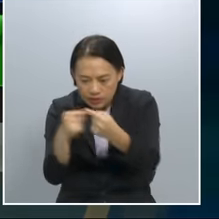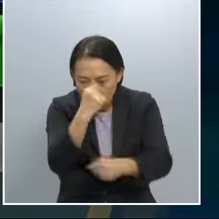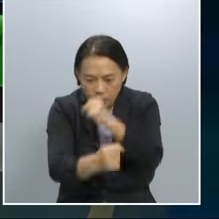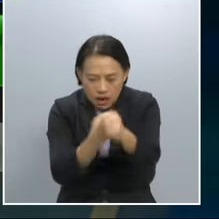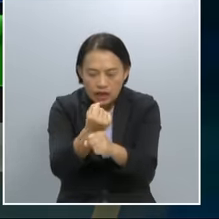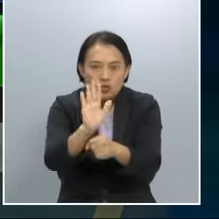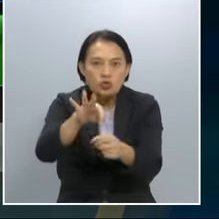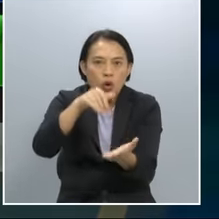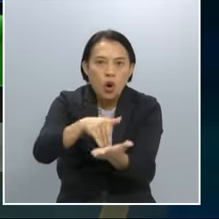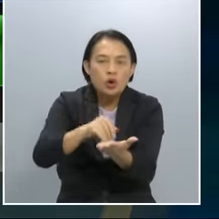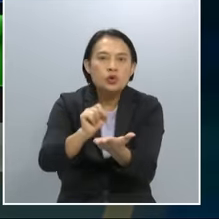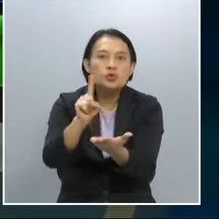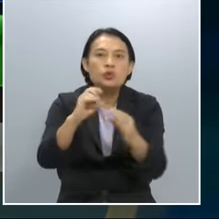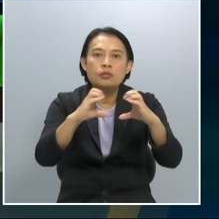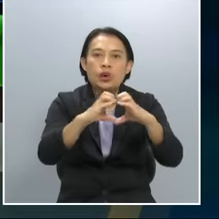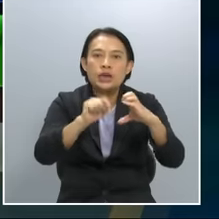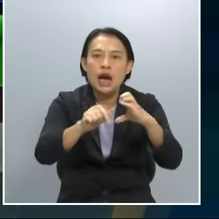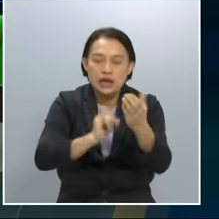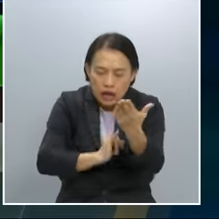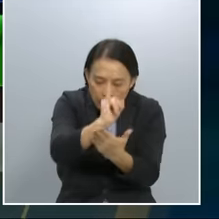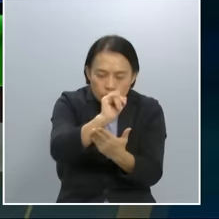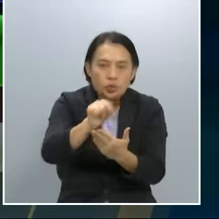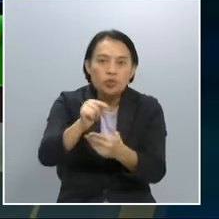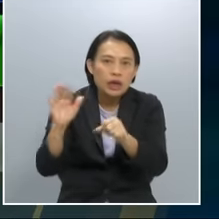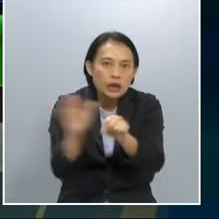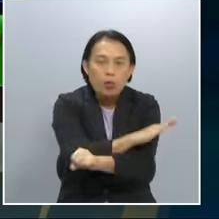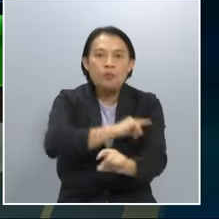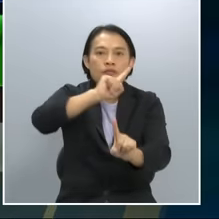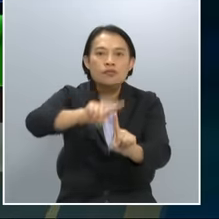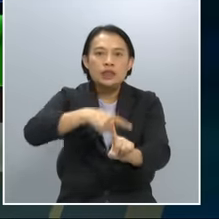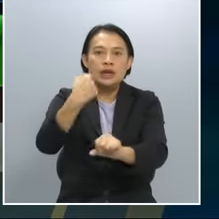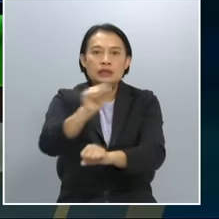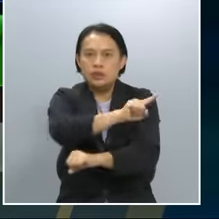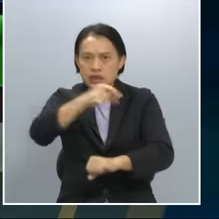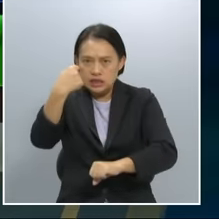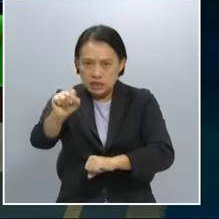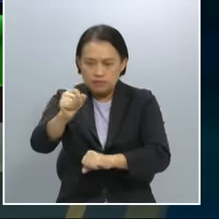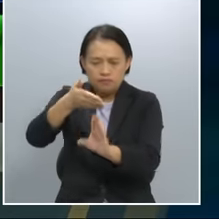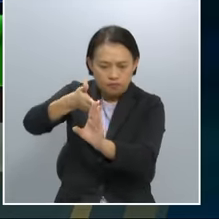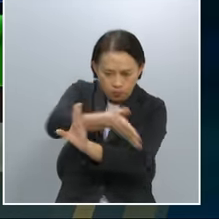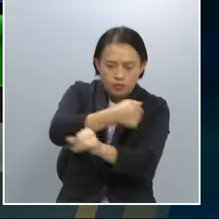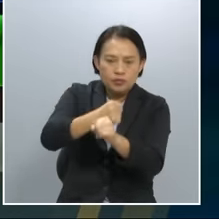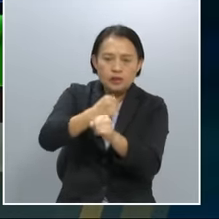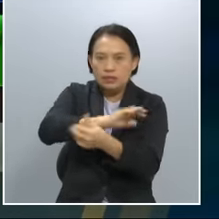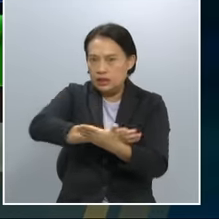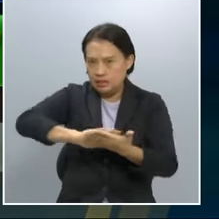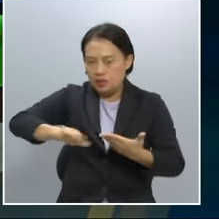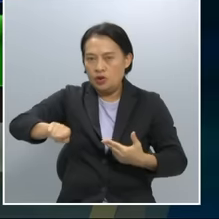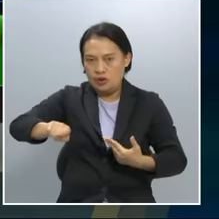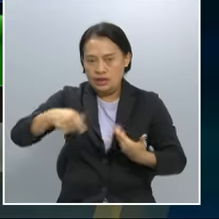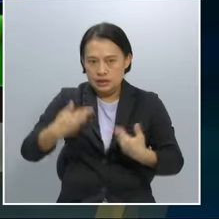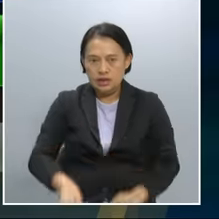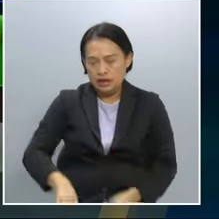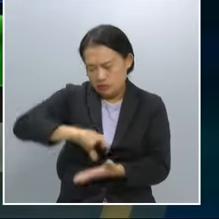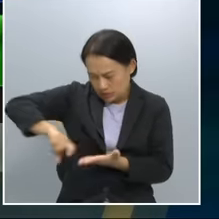คนพิการทั่วประเทศให้ถูกต้องภายในวันที่10ตุลาคมนี้ค่ะ ภายในวันที่10ตุลานะครับทั้งนี้ทั้งนั้น